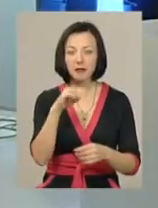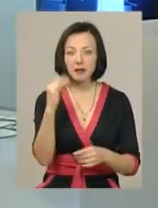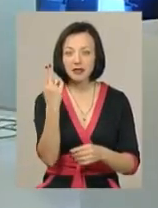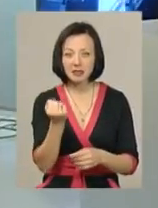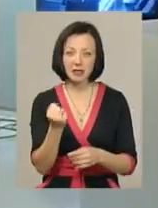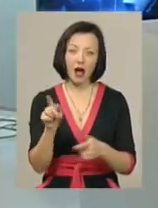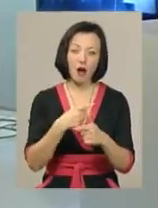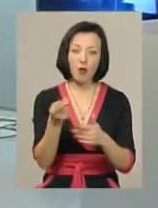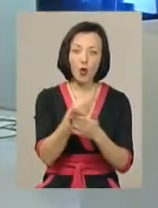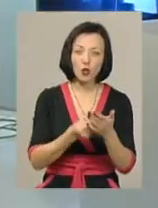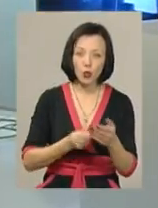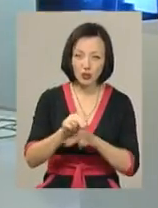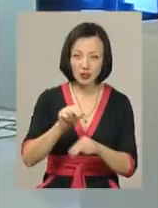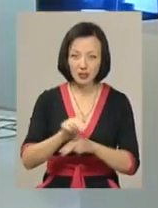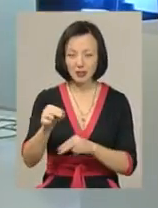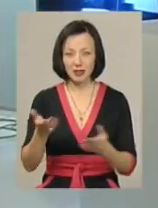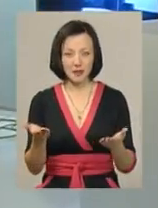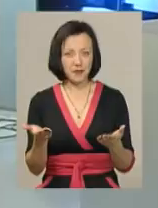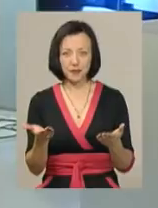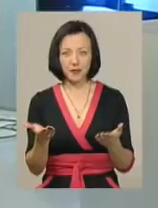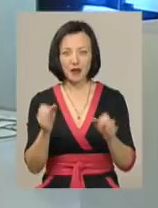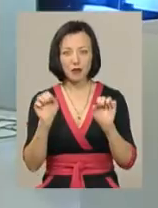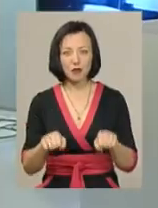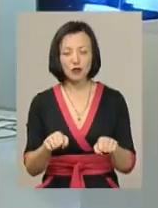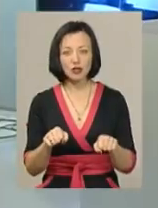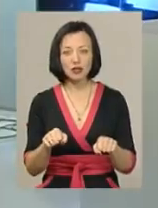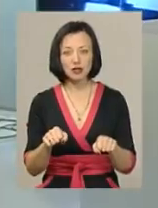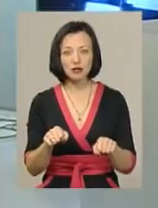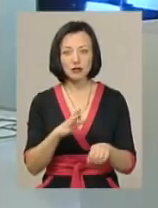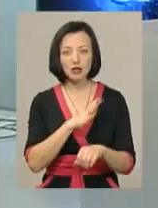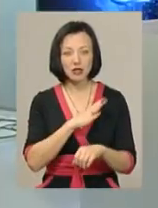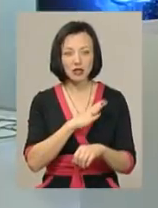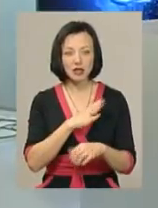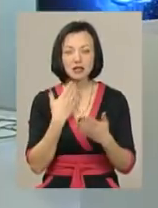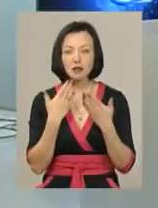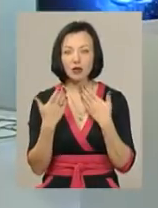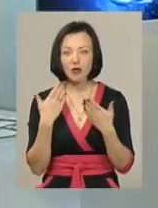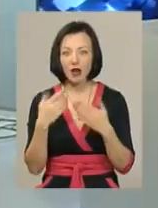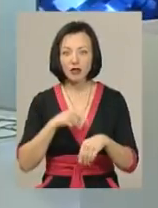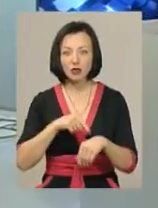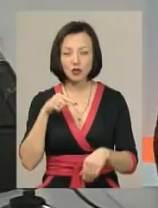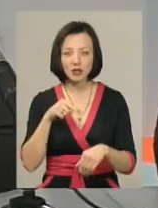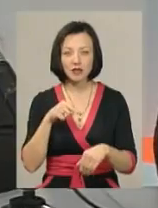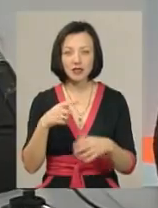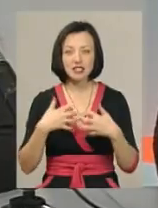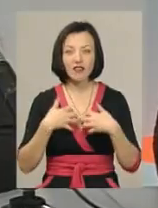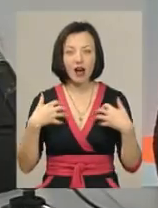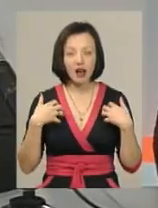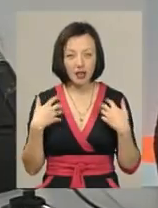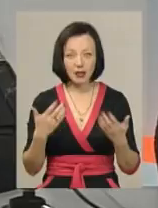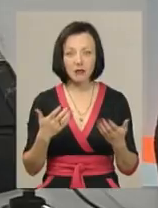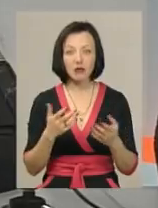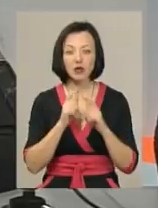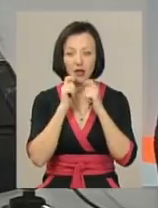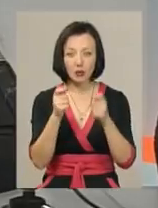елементарних да художні майстер-класи може це буде знову ж таки спілкування чуттєве з тваринами